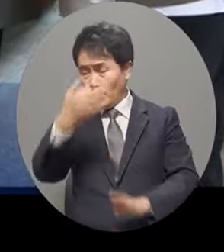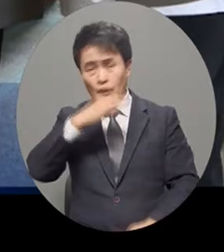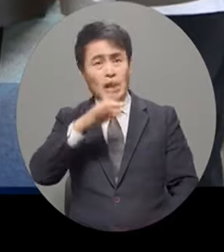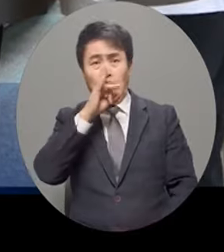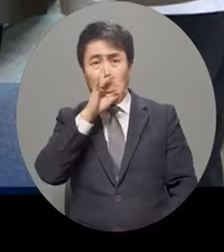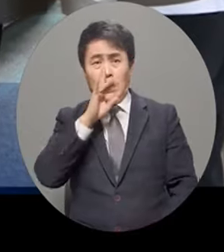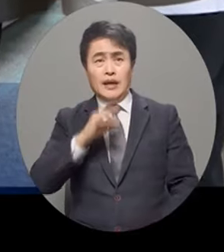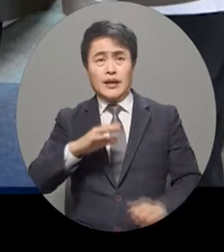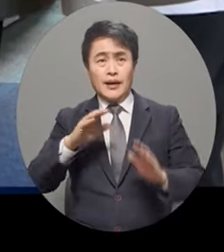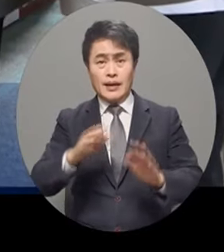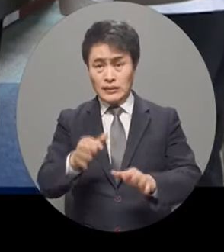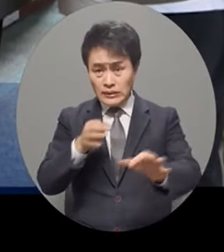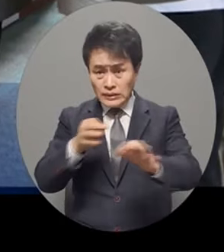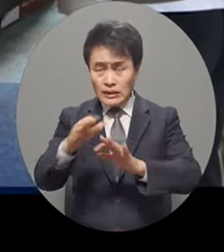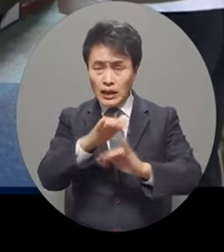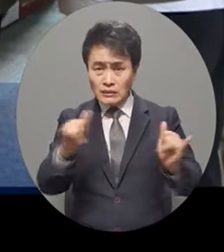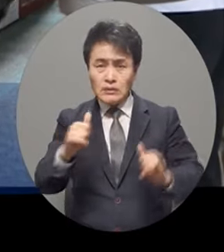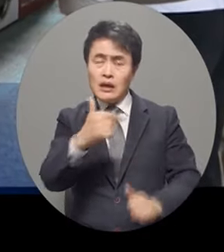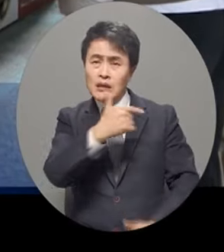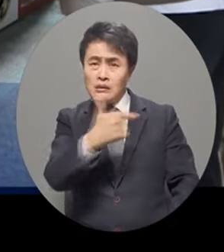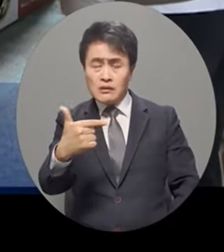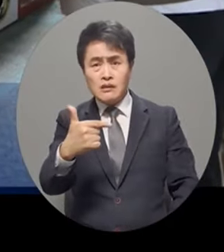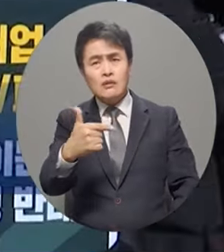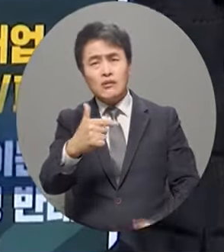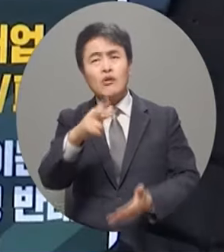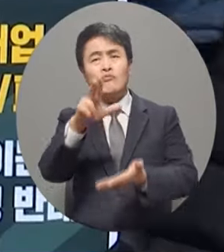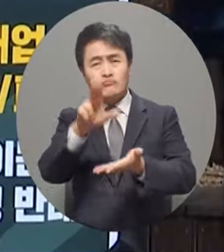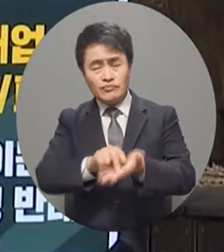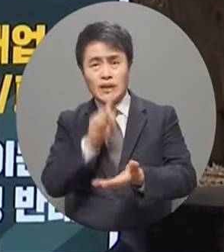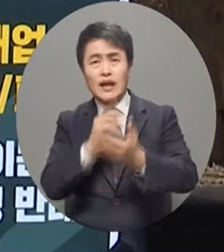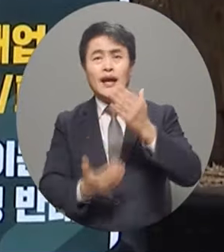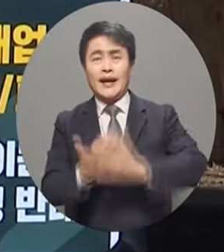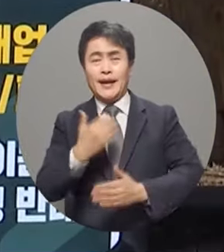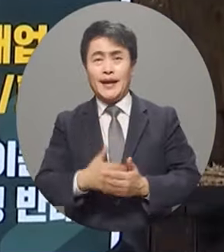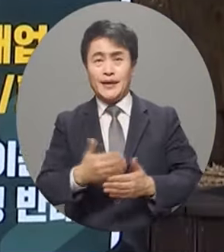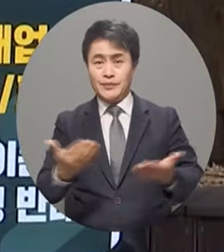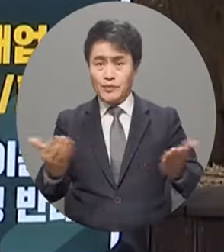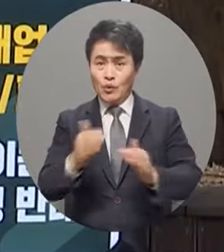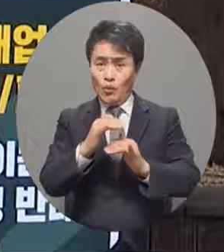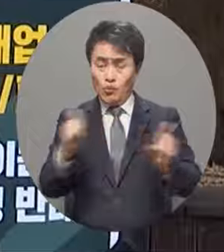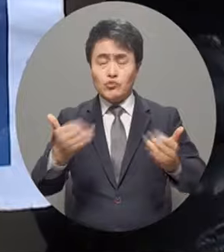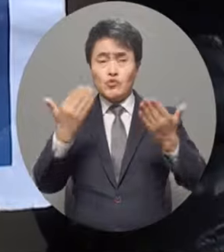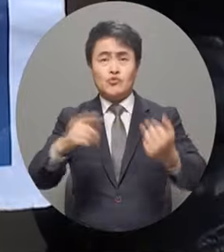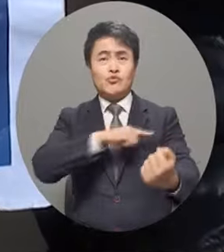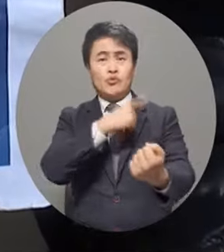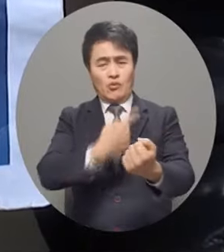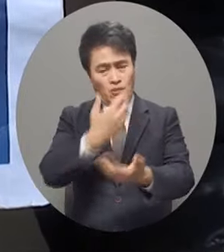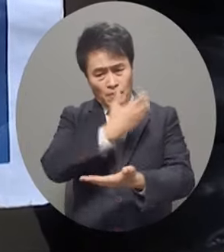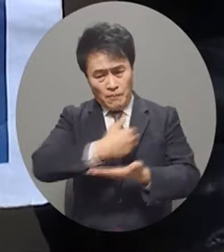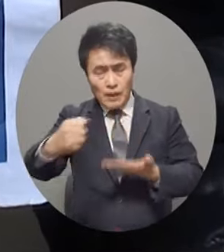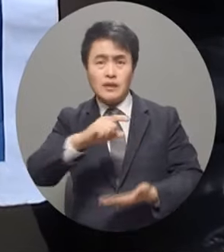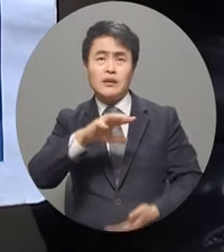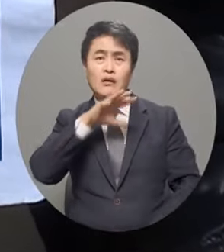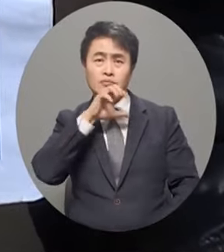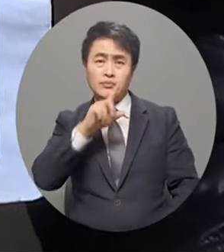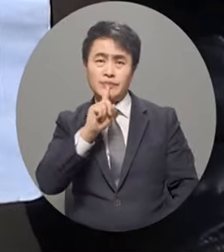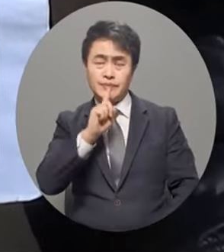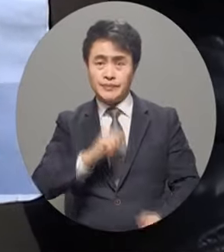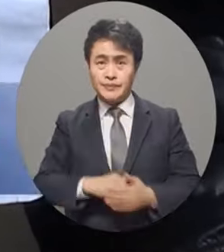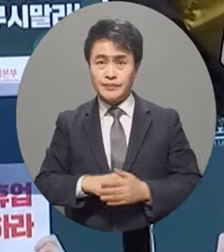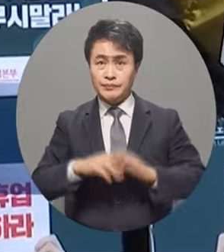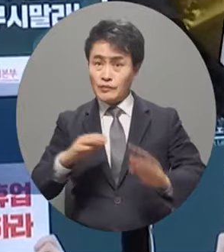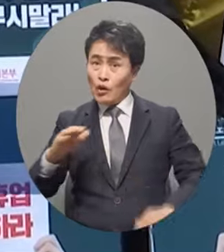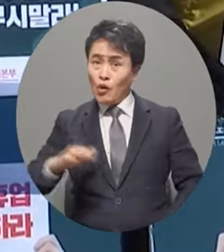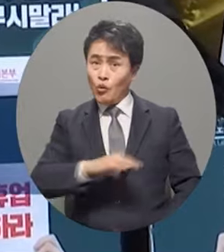아닙니다. 상인들한테는 큰 구멍이 생겼다라고. 노동자들도 휴식권을 빼앗겼다고 반발합니다.